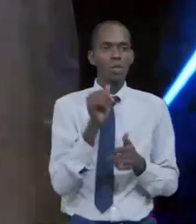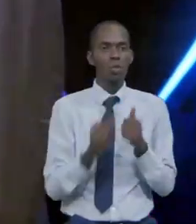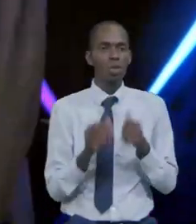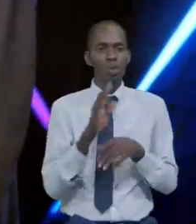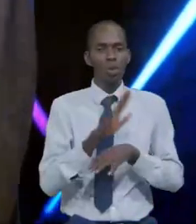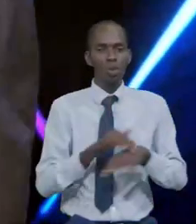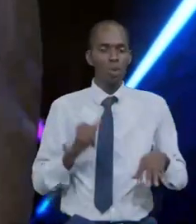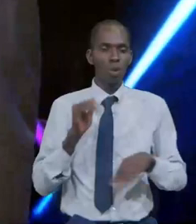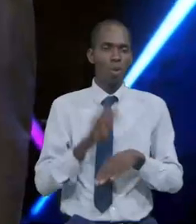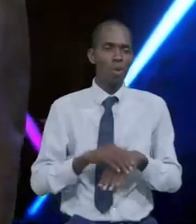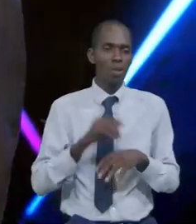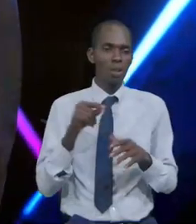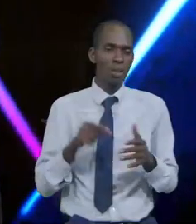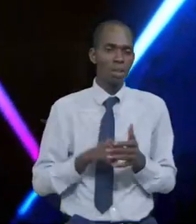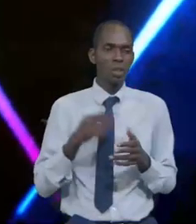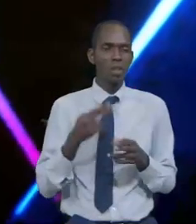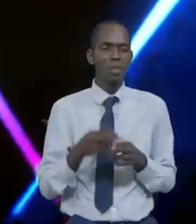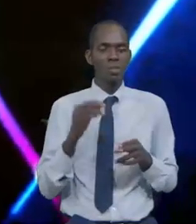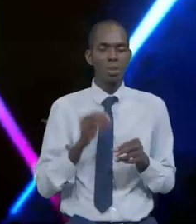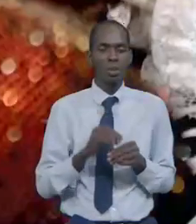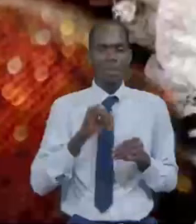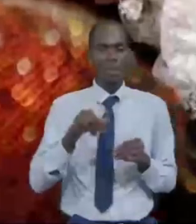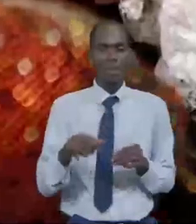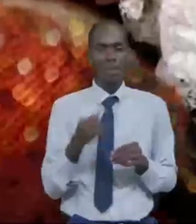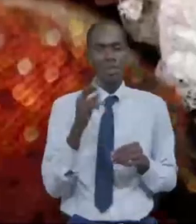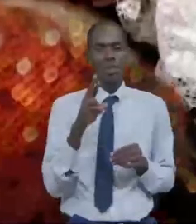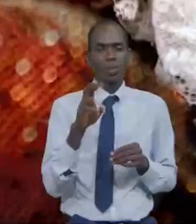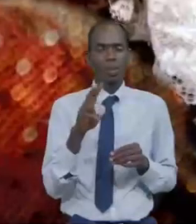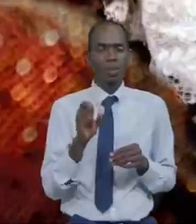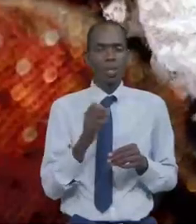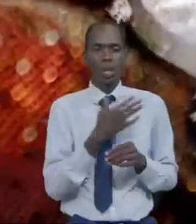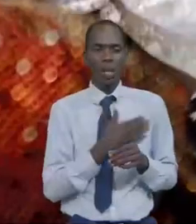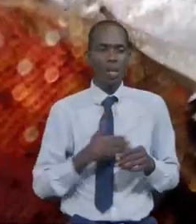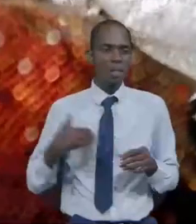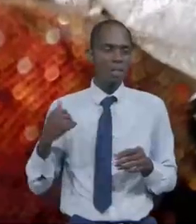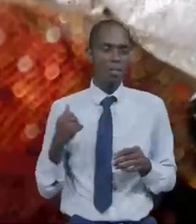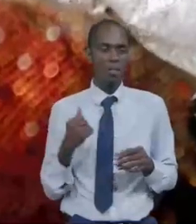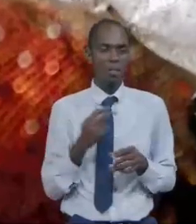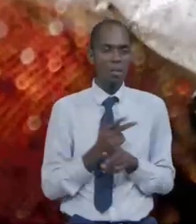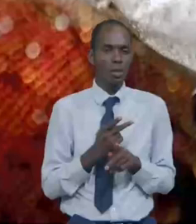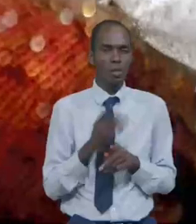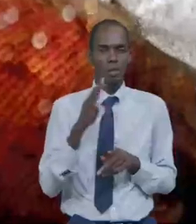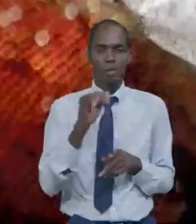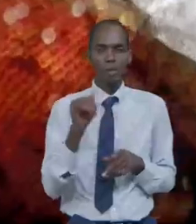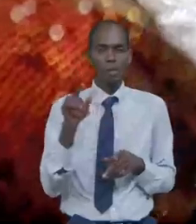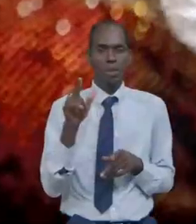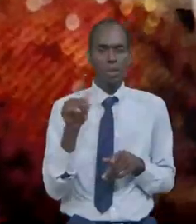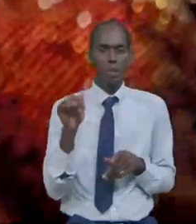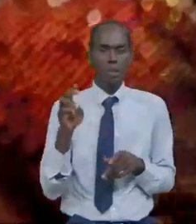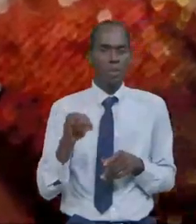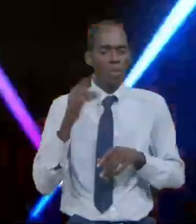qui persécutait à Jérusalem ceux qui invoquent ce nom. Et n'est-il pas venu ici pour les emmener liés